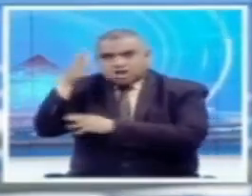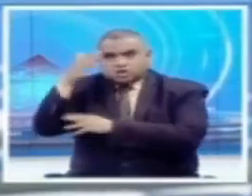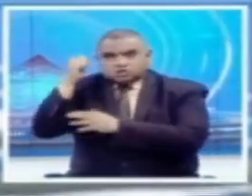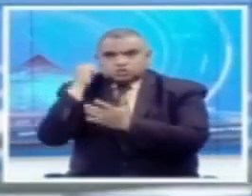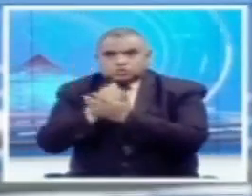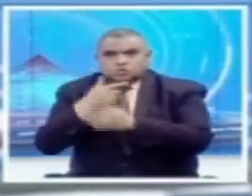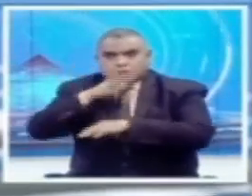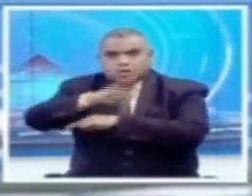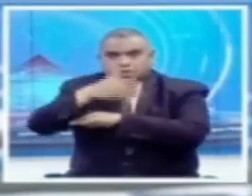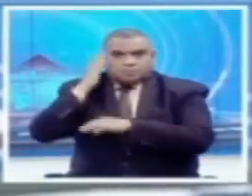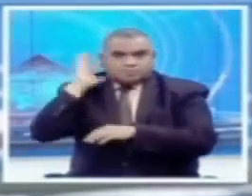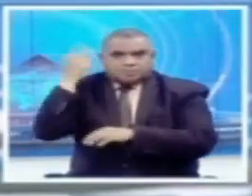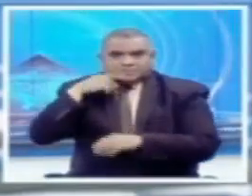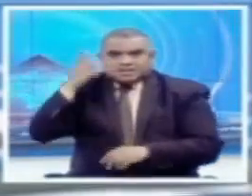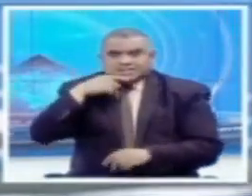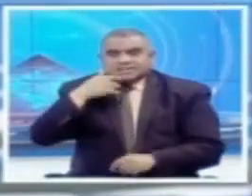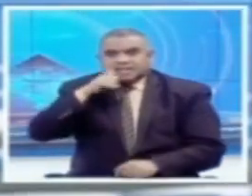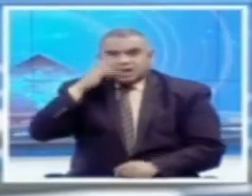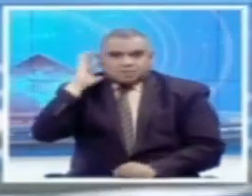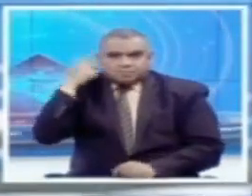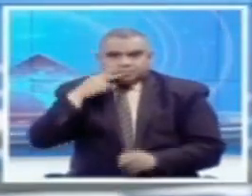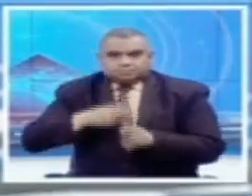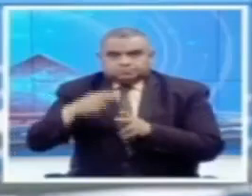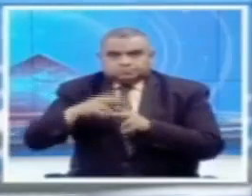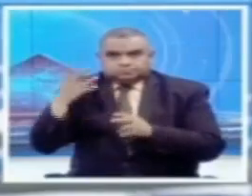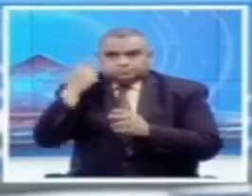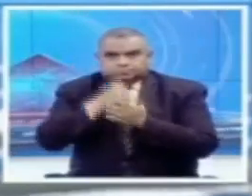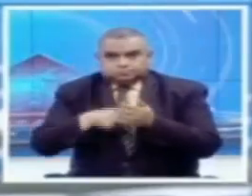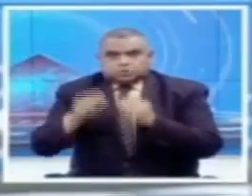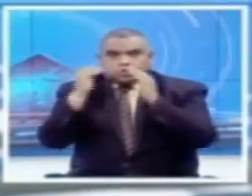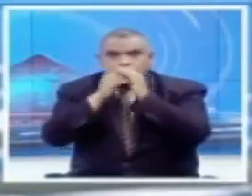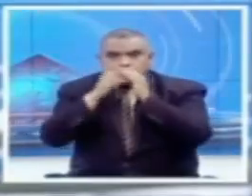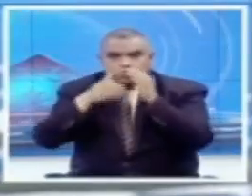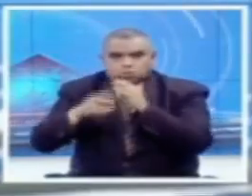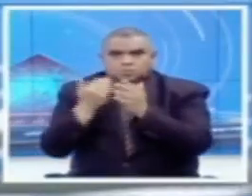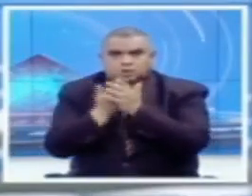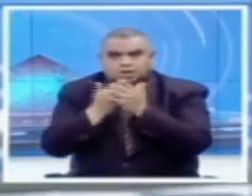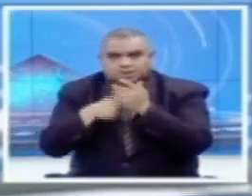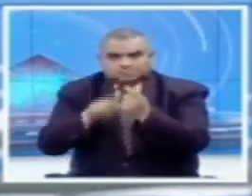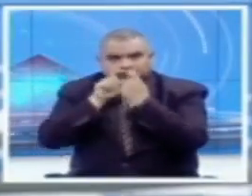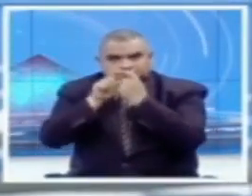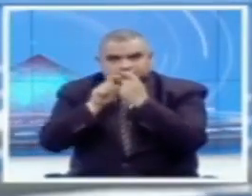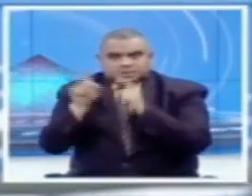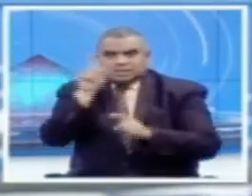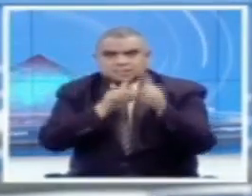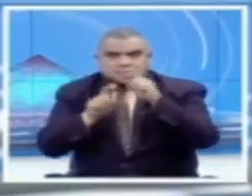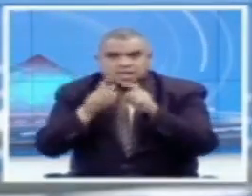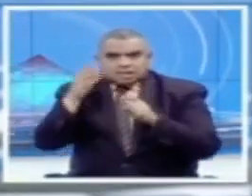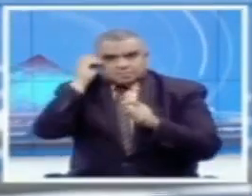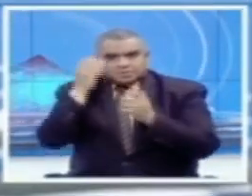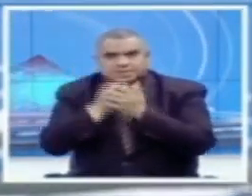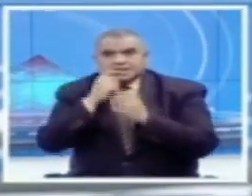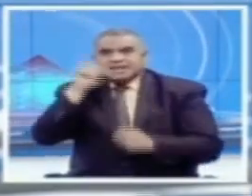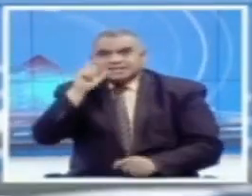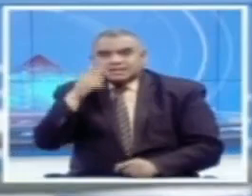إرثنا المخطوط في زمن العولمة، وتستمر الفعاليات على مدار أيام، حيث يتم مناقشة التحديات وآليات الاهتمام بالتراث